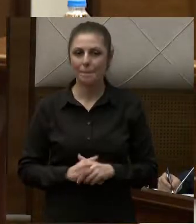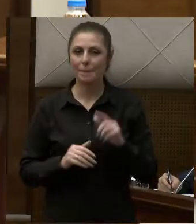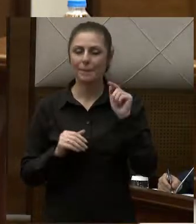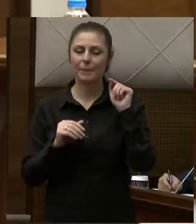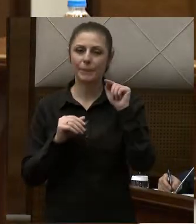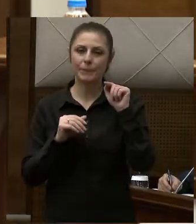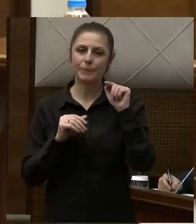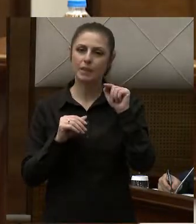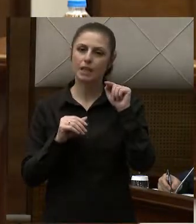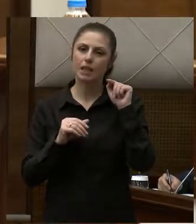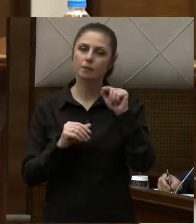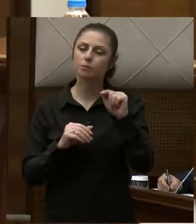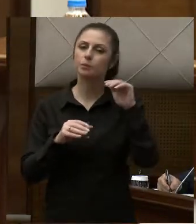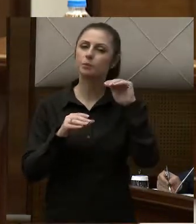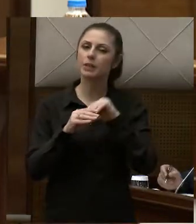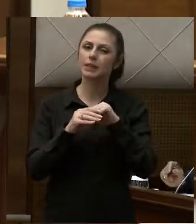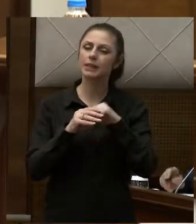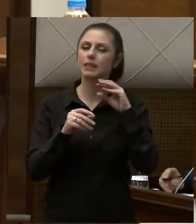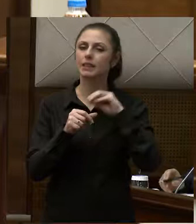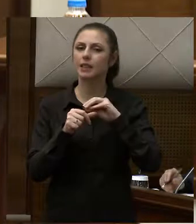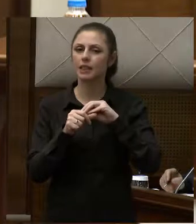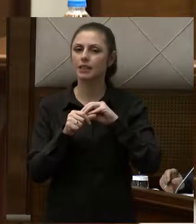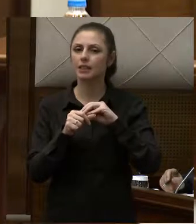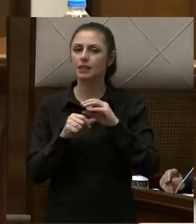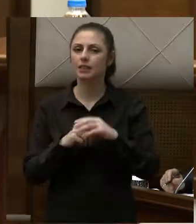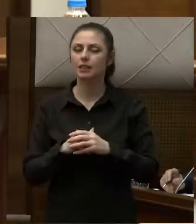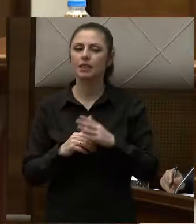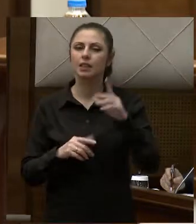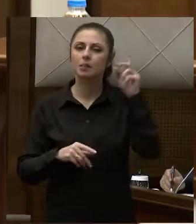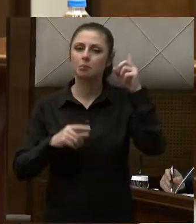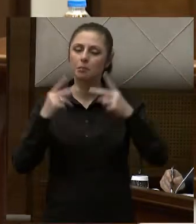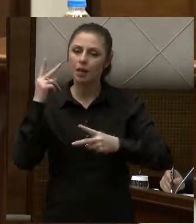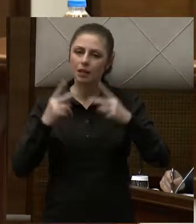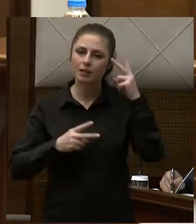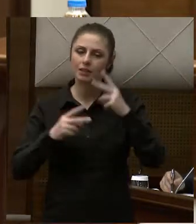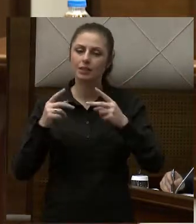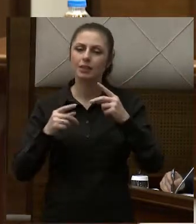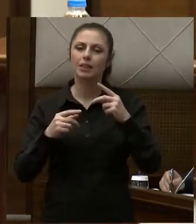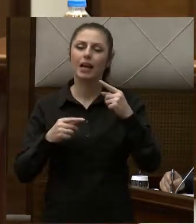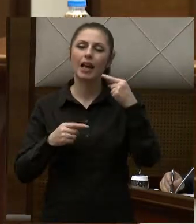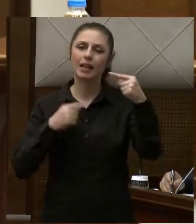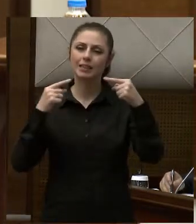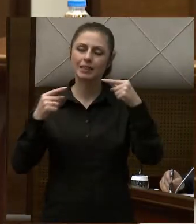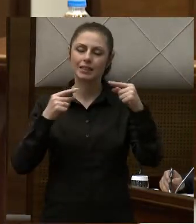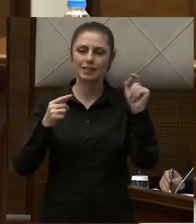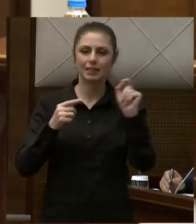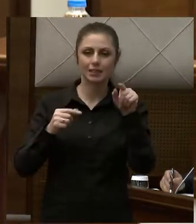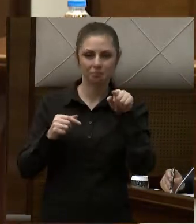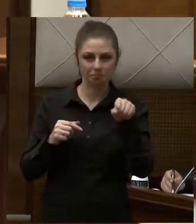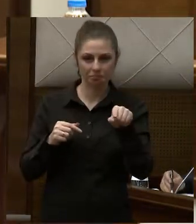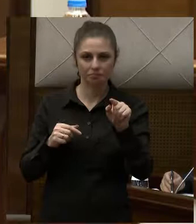meclis üslubu içerisinde bazı eksiklerin altını çizmekte fayda var. Bir, yat limanı.